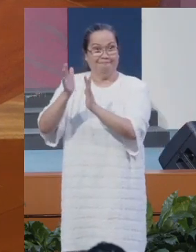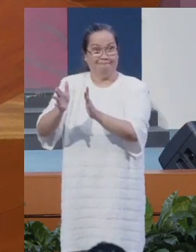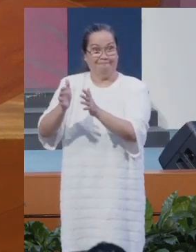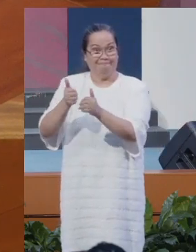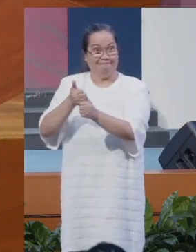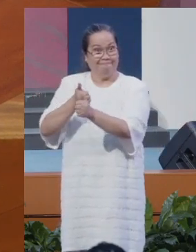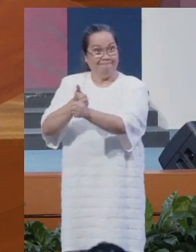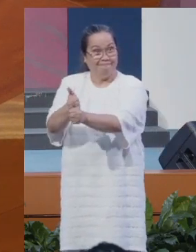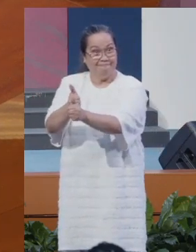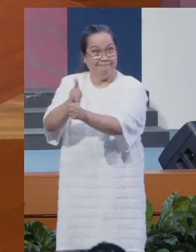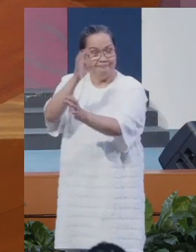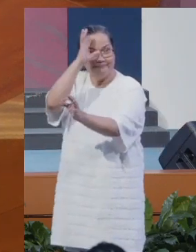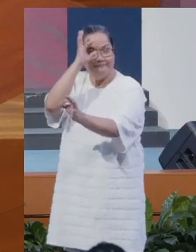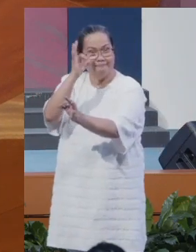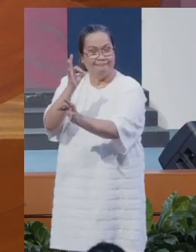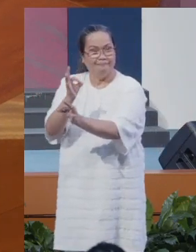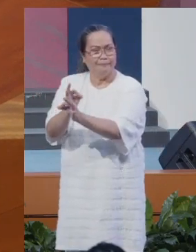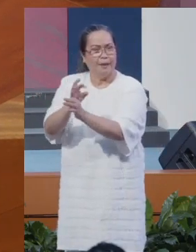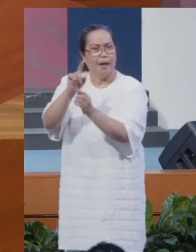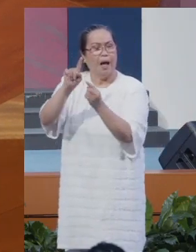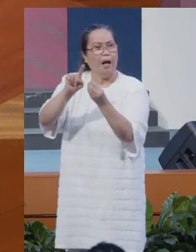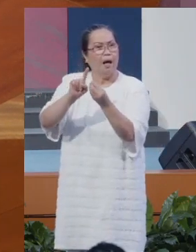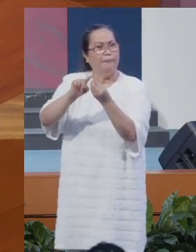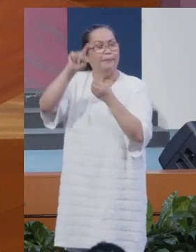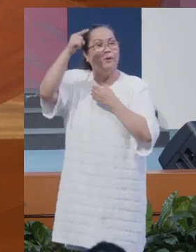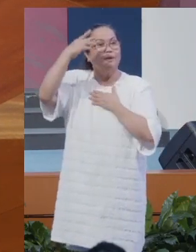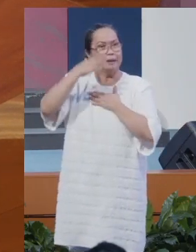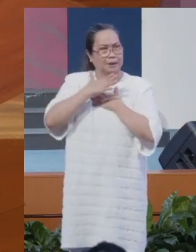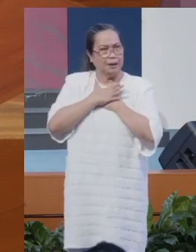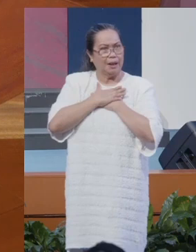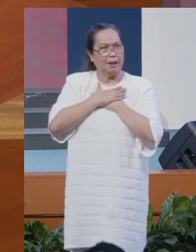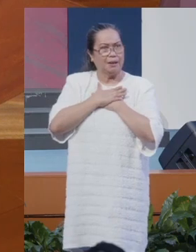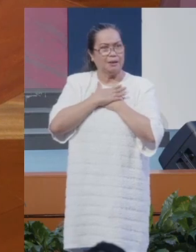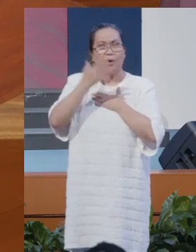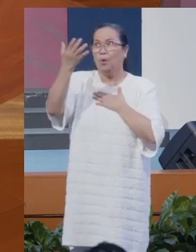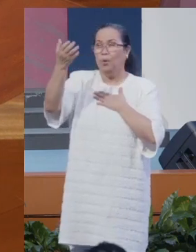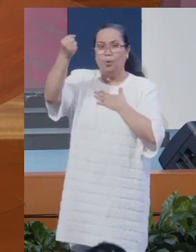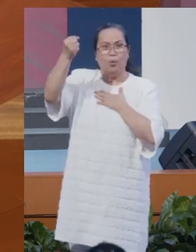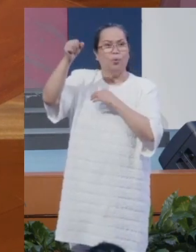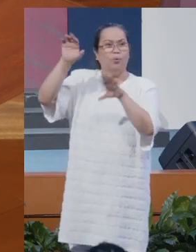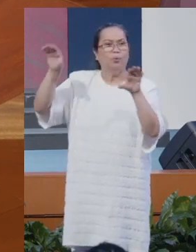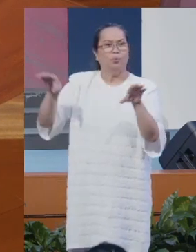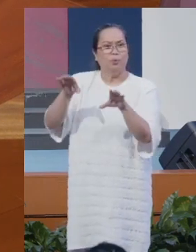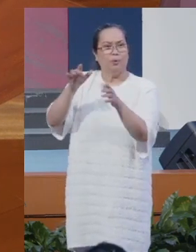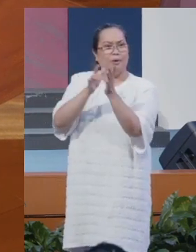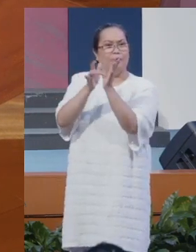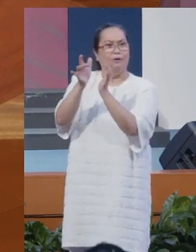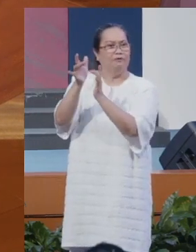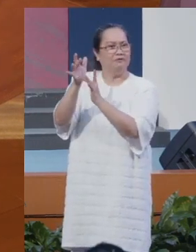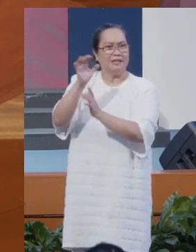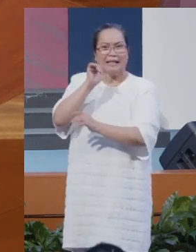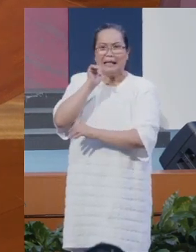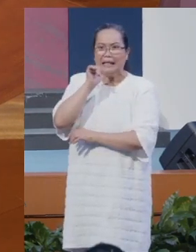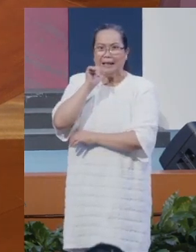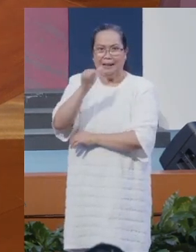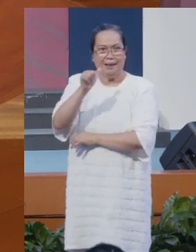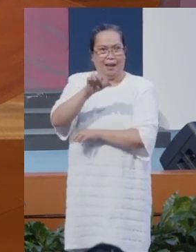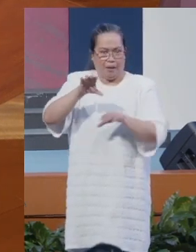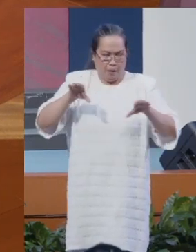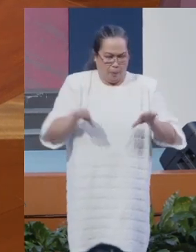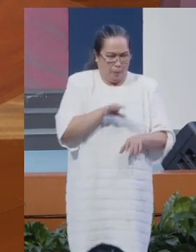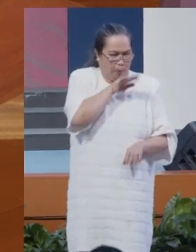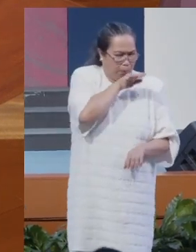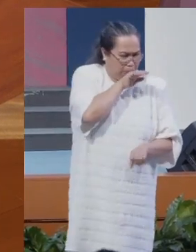pananampalataya na base sa grasya at sa gawain ng Panginoong Diyos at hindi sa gawa